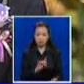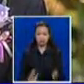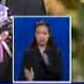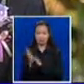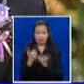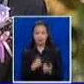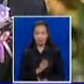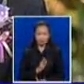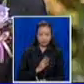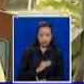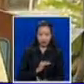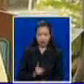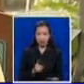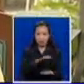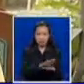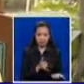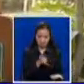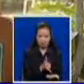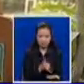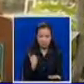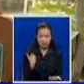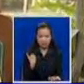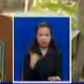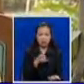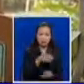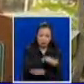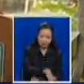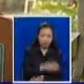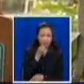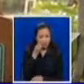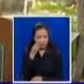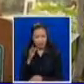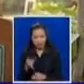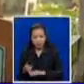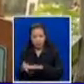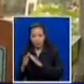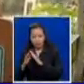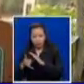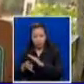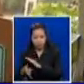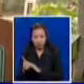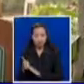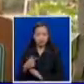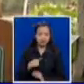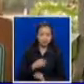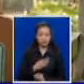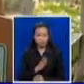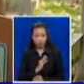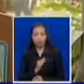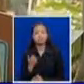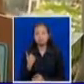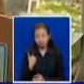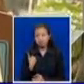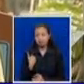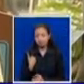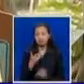มั้ยเย็นนี้เราจะกลับถึงถึงบ้านหรือเปล่านะคะบางทีก็ต้องหอบเอกสารที่จะไปทำผลงานนะคะบางท่านนี่